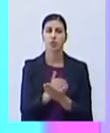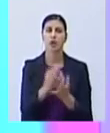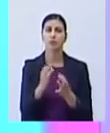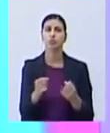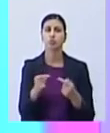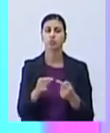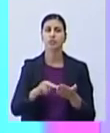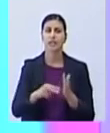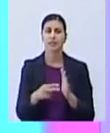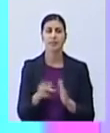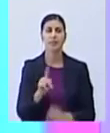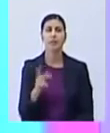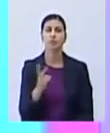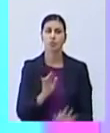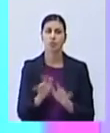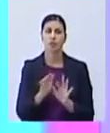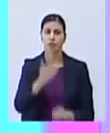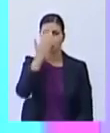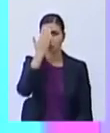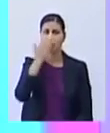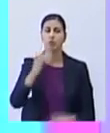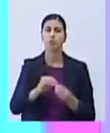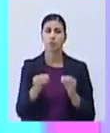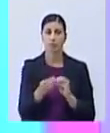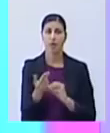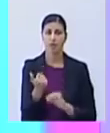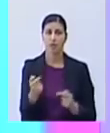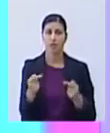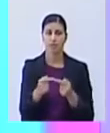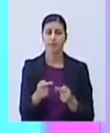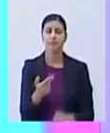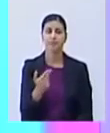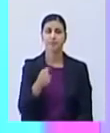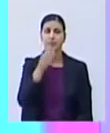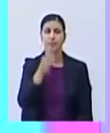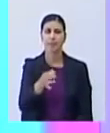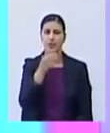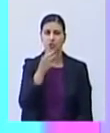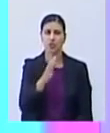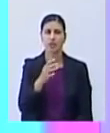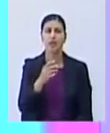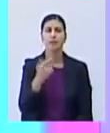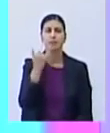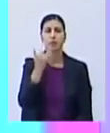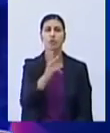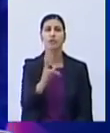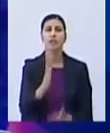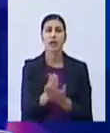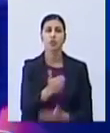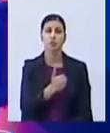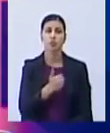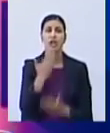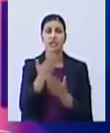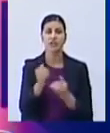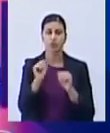კონკრეტული გეგმებით, რამაც უნდა მოაგვაროს მოსახლეობის პრობლემები. ხომ ეს მიუყვება მე პასუხებ მე მაყურებელს შევახსენებ, თუ კი გაგიჩნდებათ კითხვა,